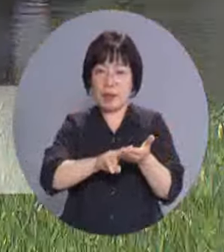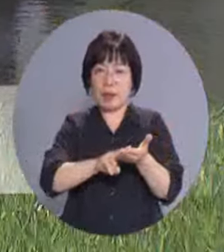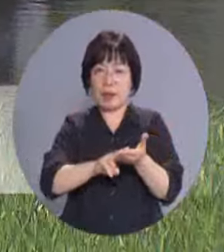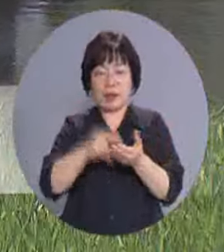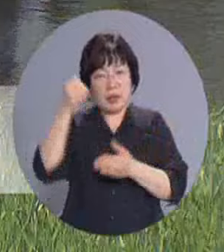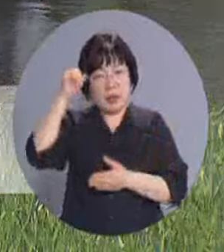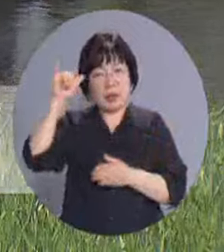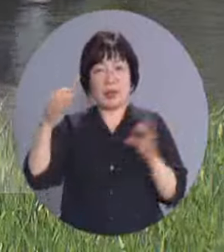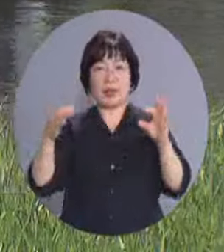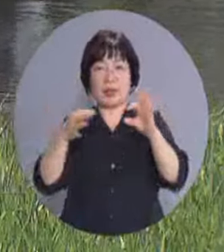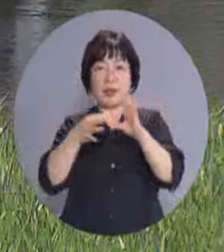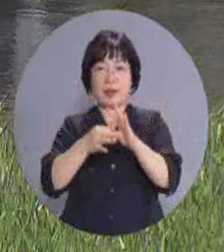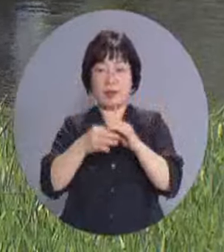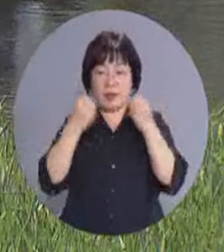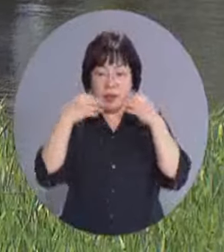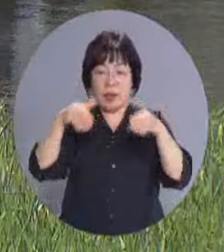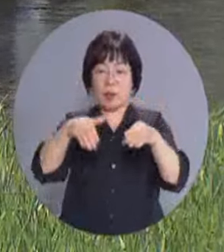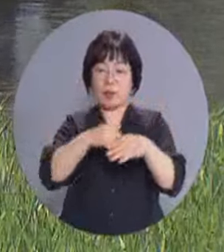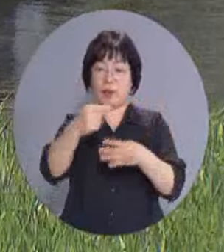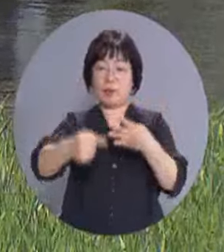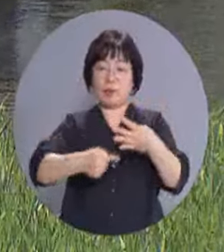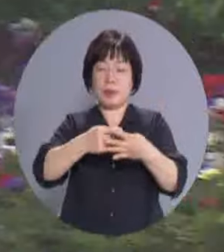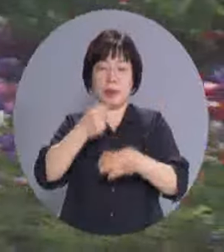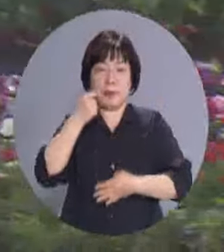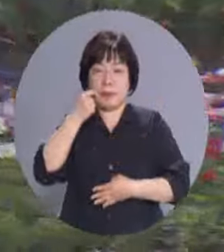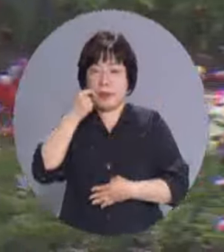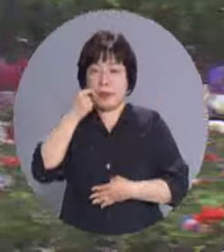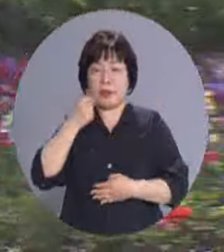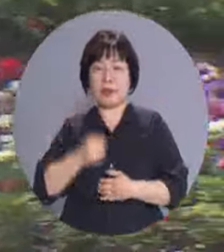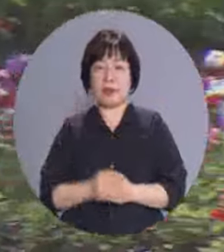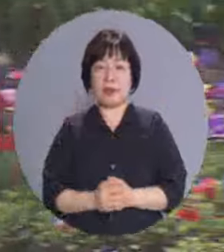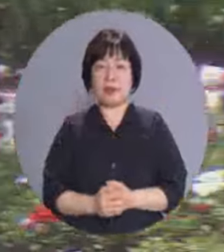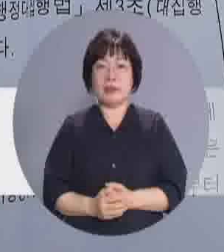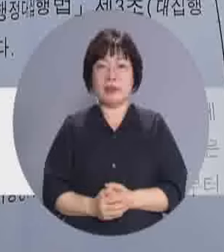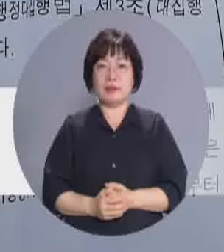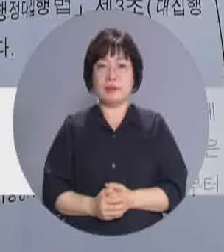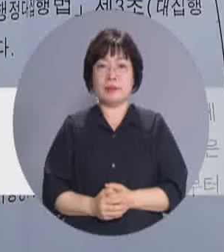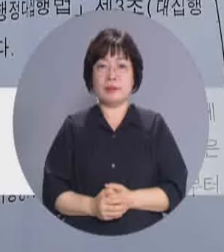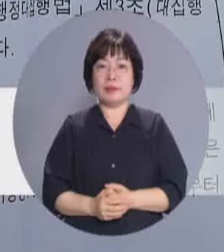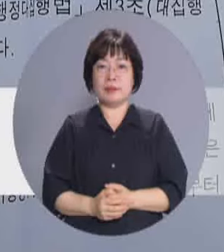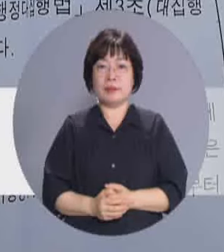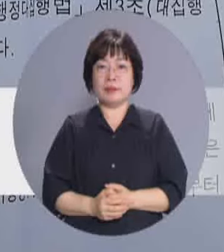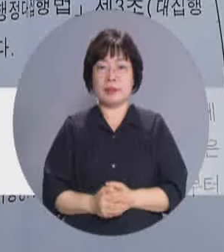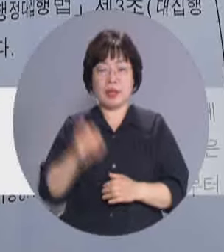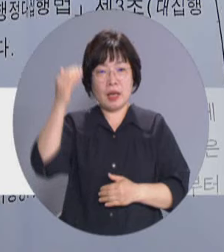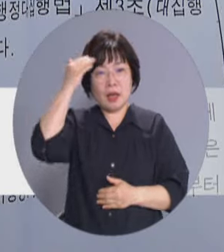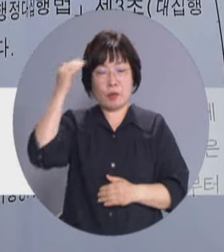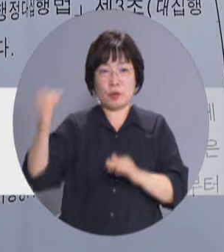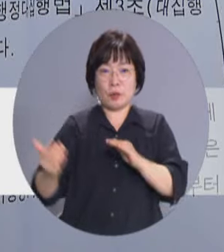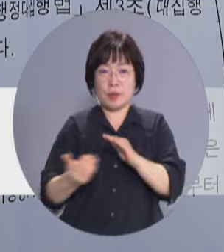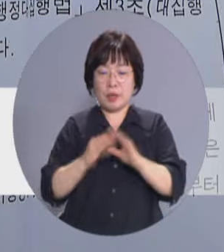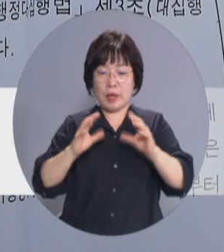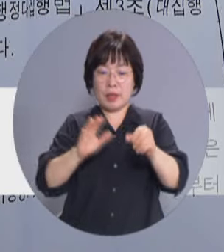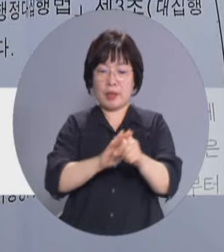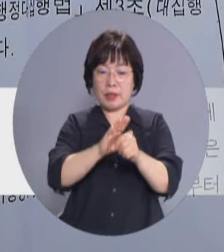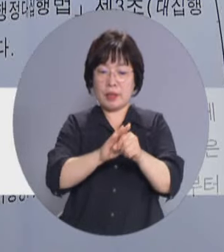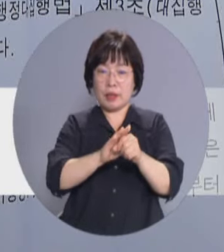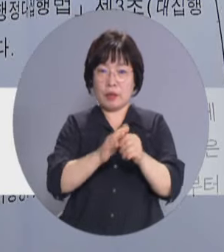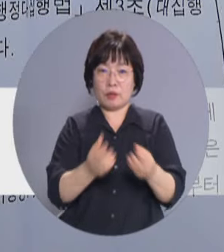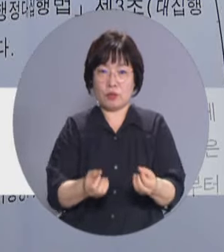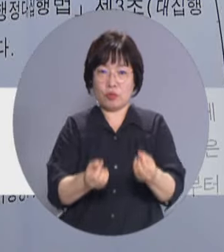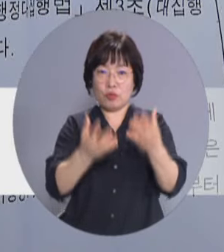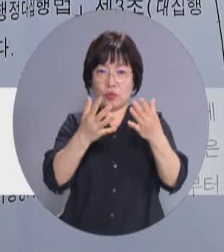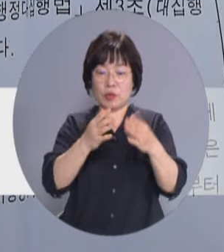새로운 문화 콘텐츠로 호평을 받고 있습니다 국내 최대 호국 축제인 여수 거북선